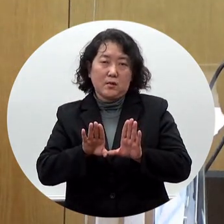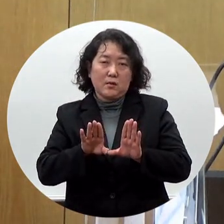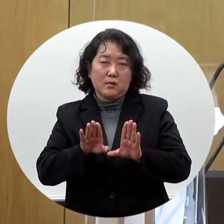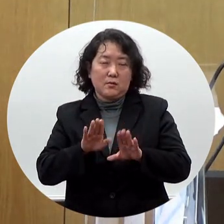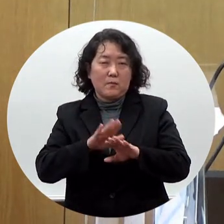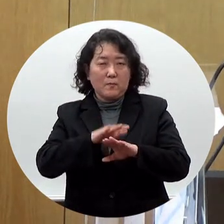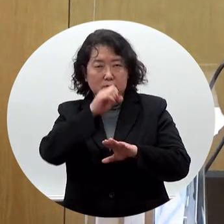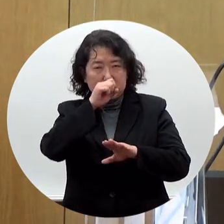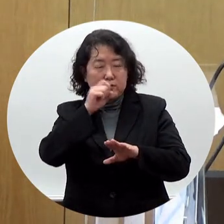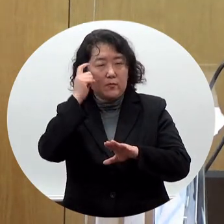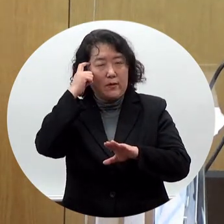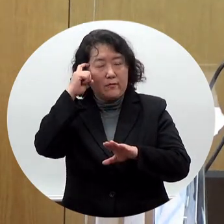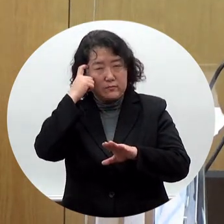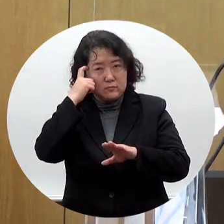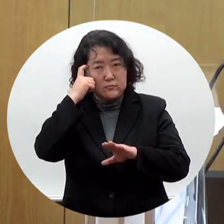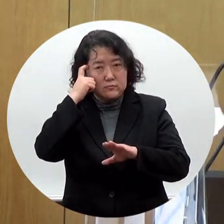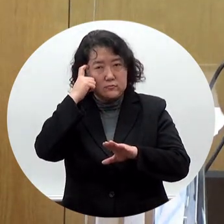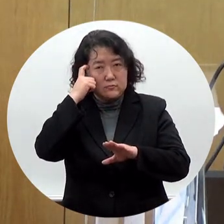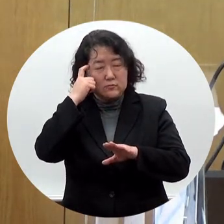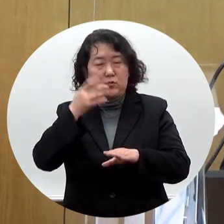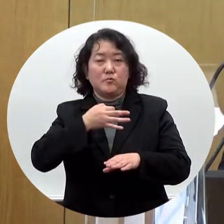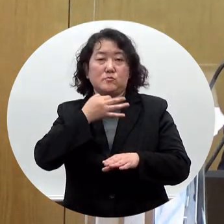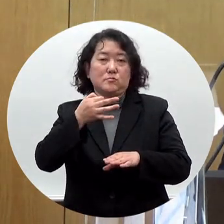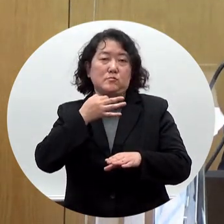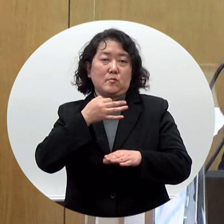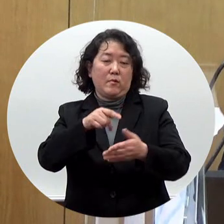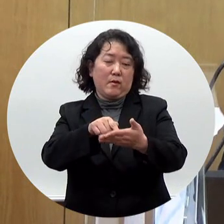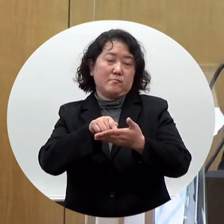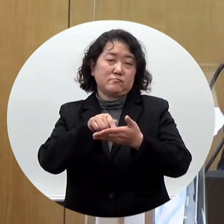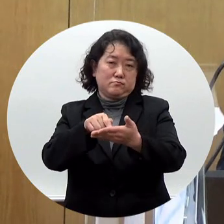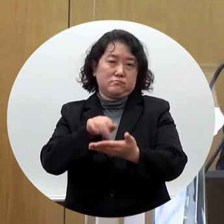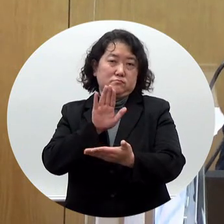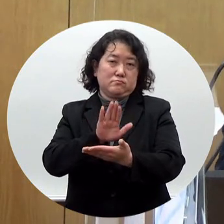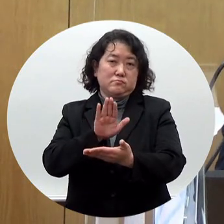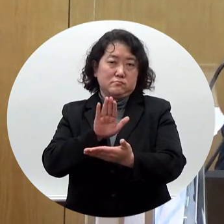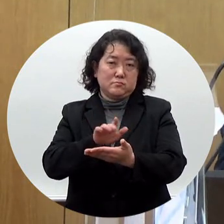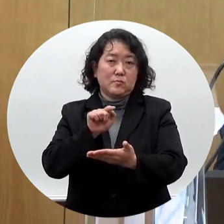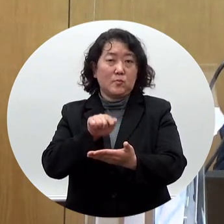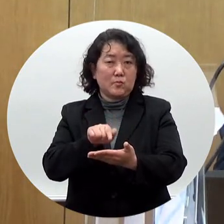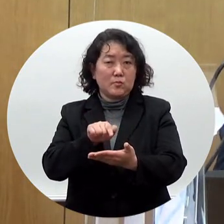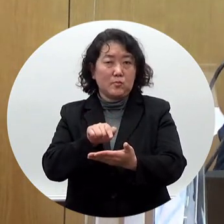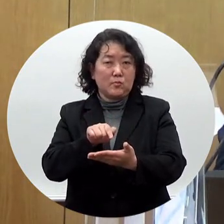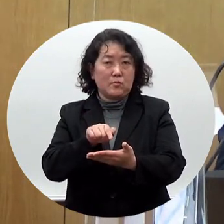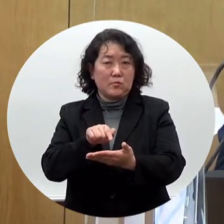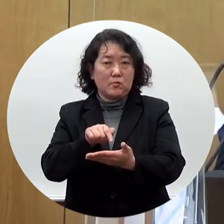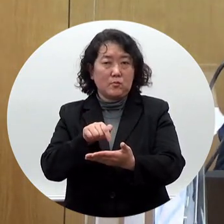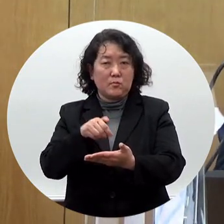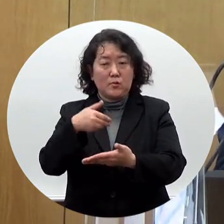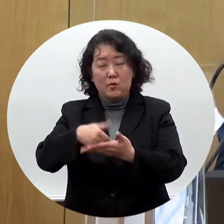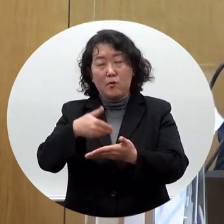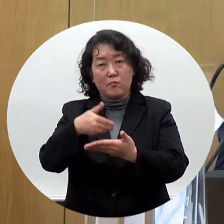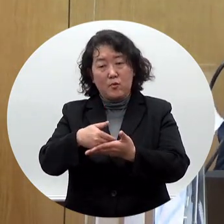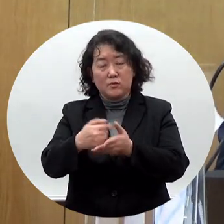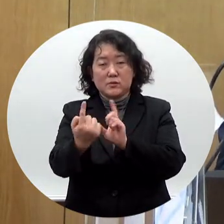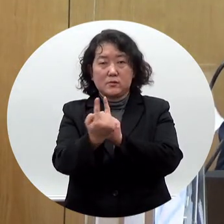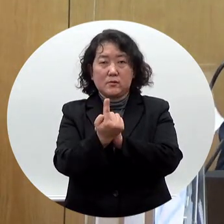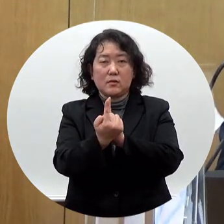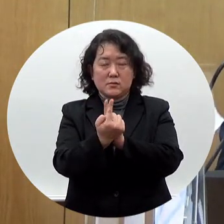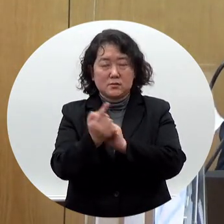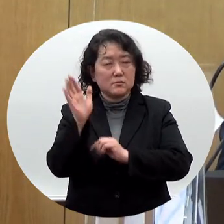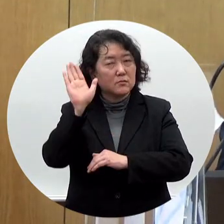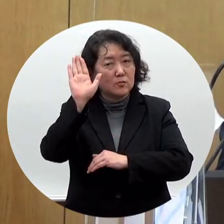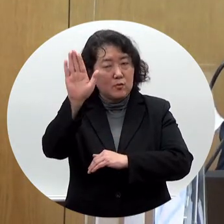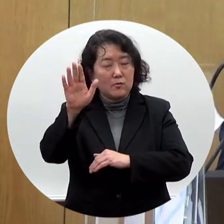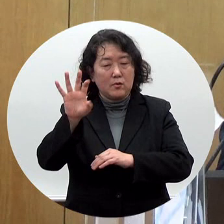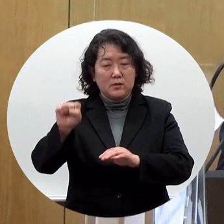ているといった声も多く寄せられています。こうしたご要望に対して、今